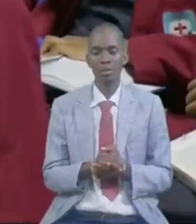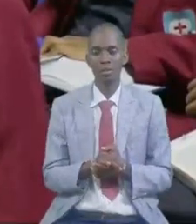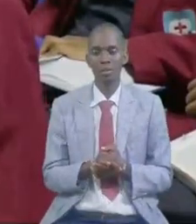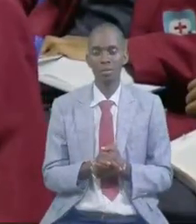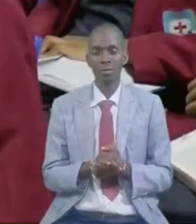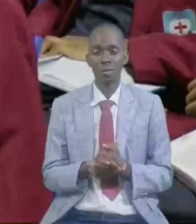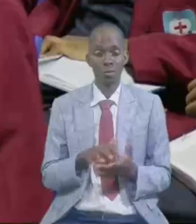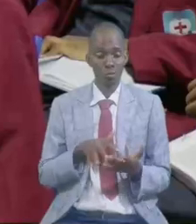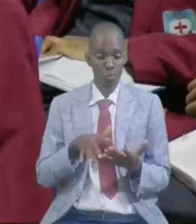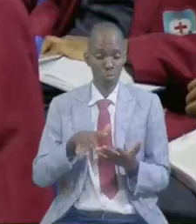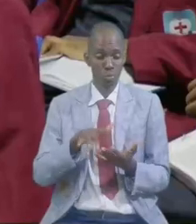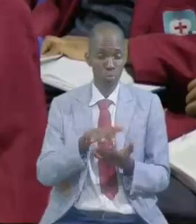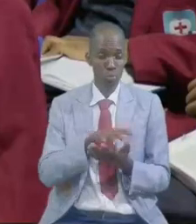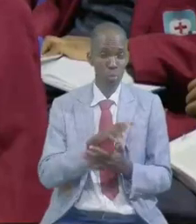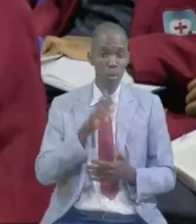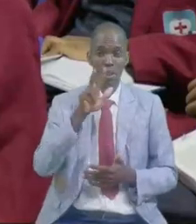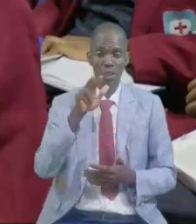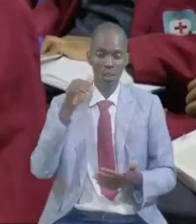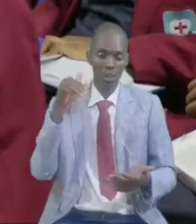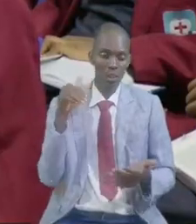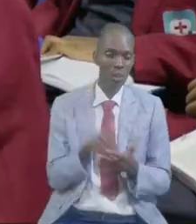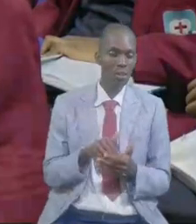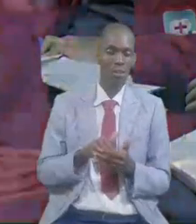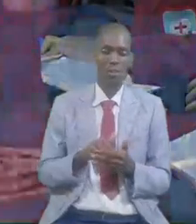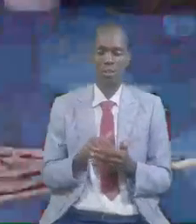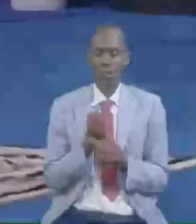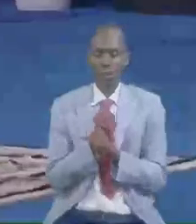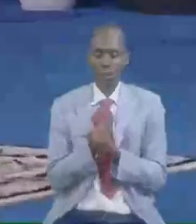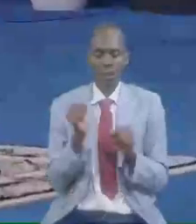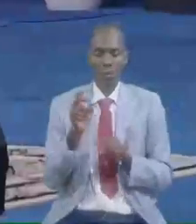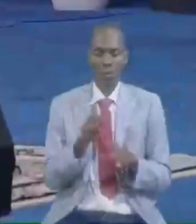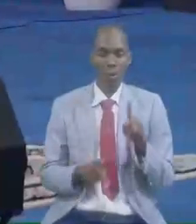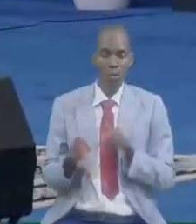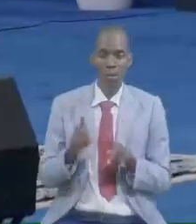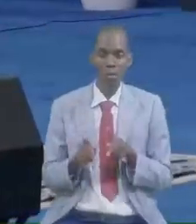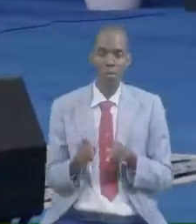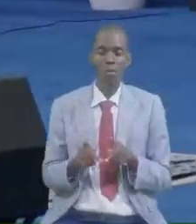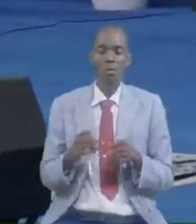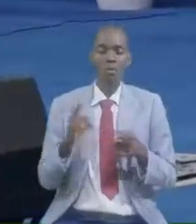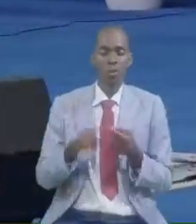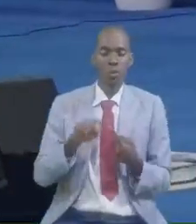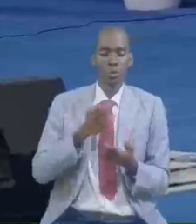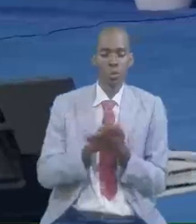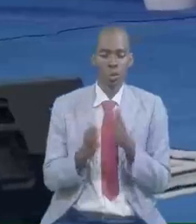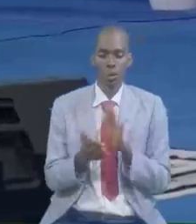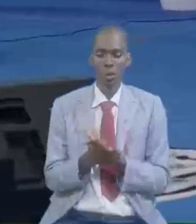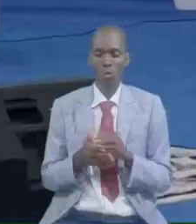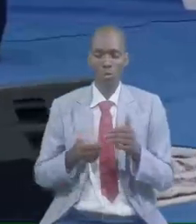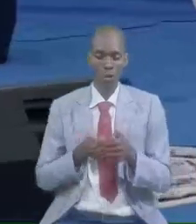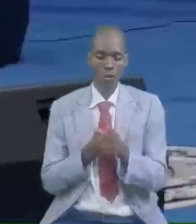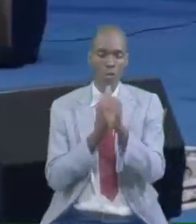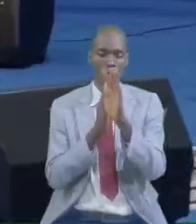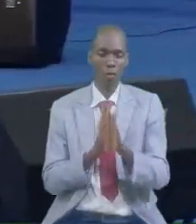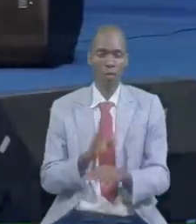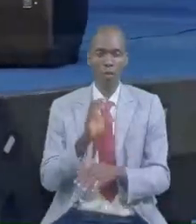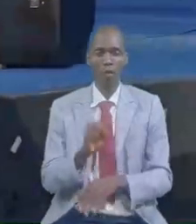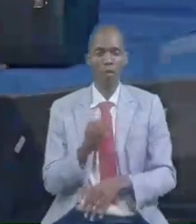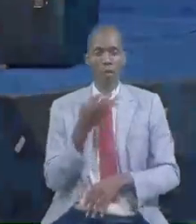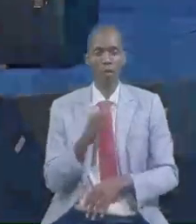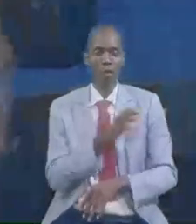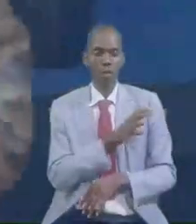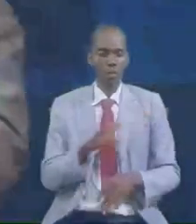Ces 3000 convertis pour qu'ils deviennent disciples et suiveurs du